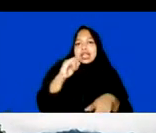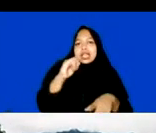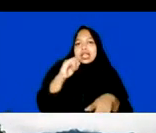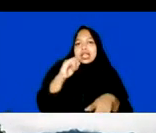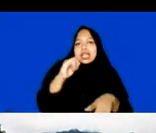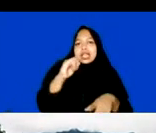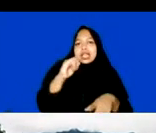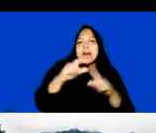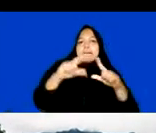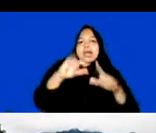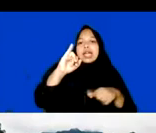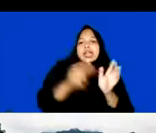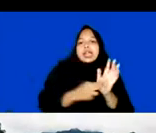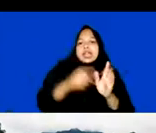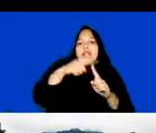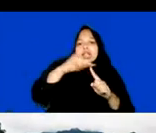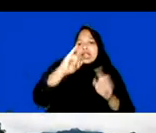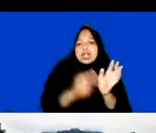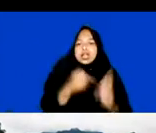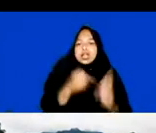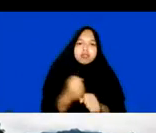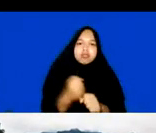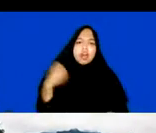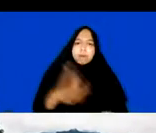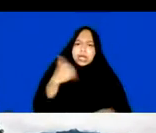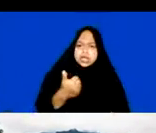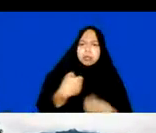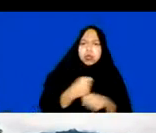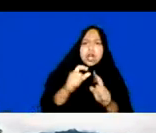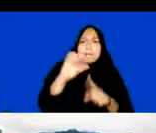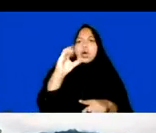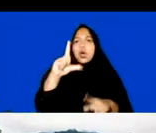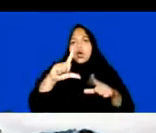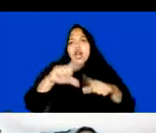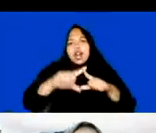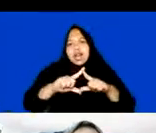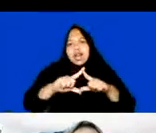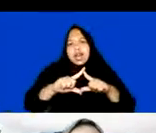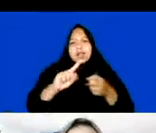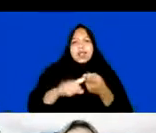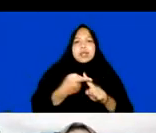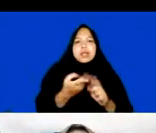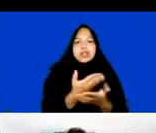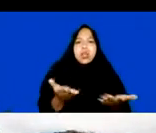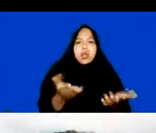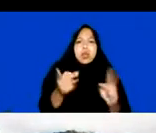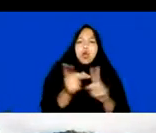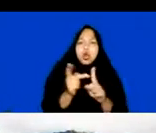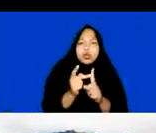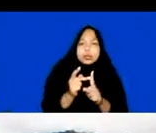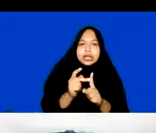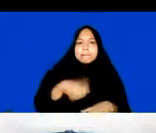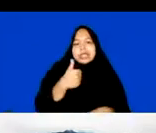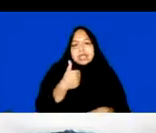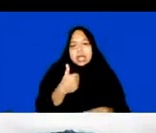bisa bikin, tetap bisa bikin pola untuk akhirnya bisa anak-anak, teman-teman yang akhirnya di hospit bisa mengerjakan seperti itu